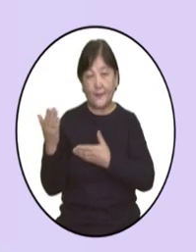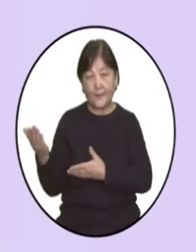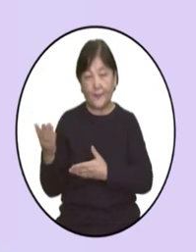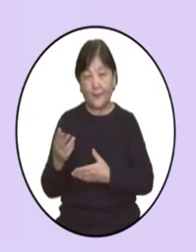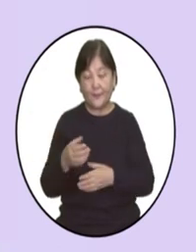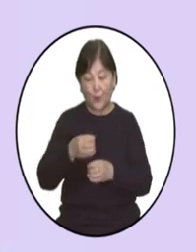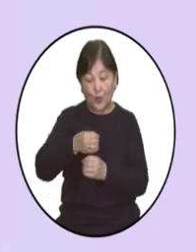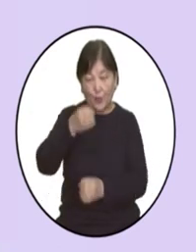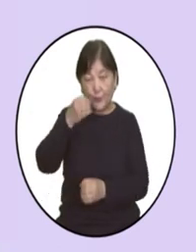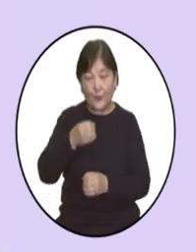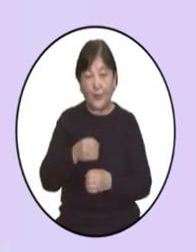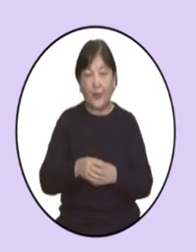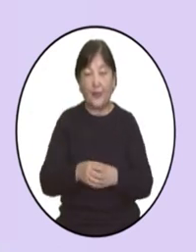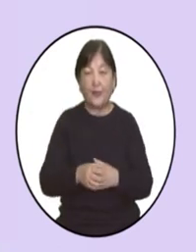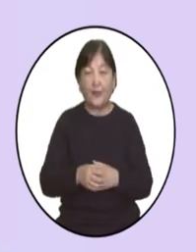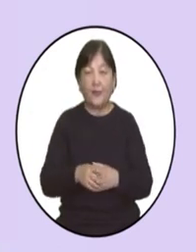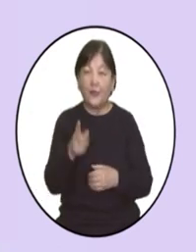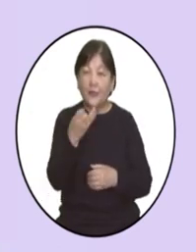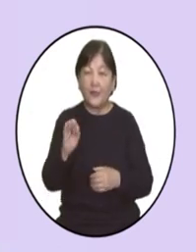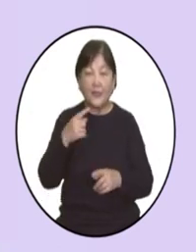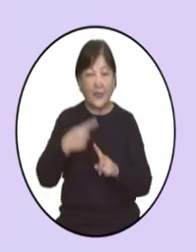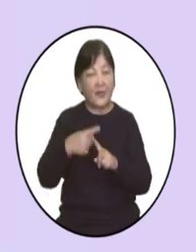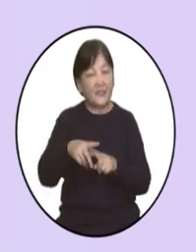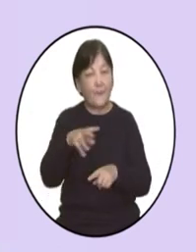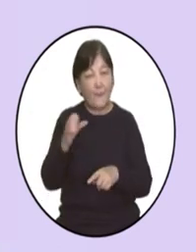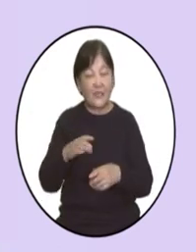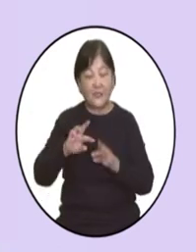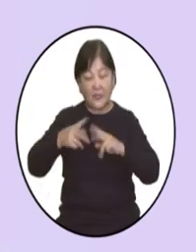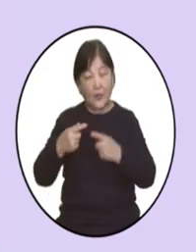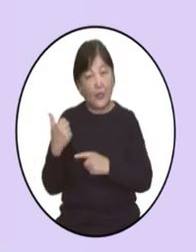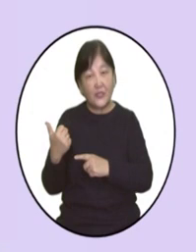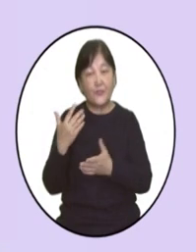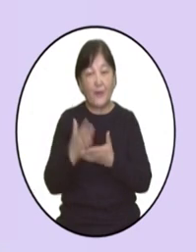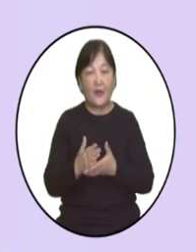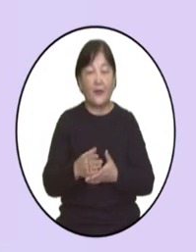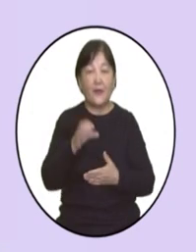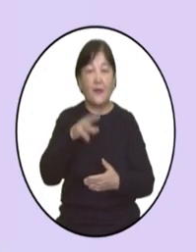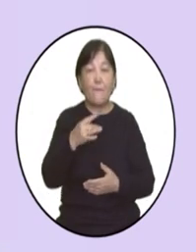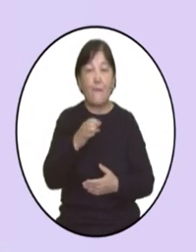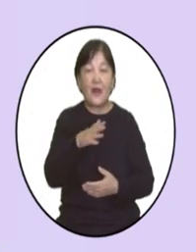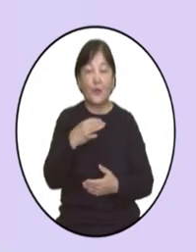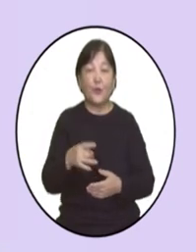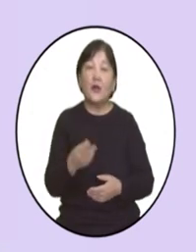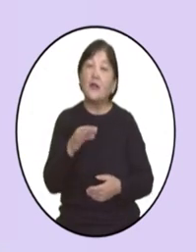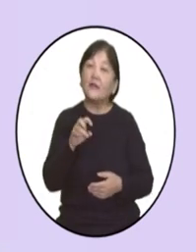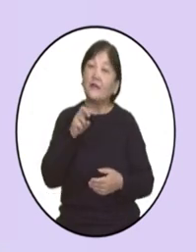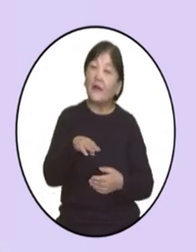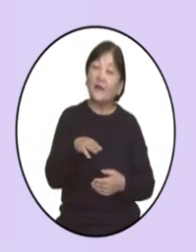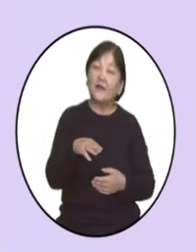дээр хий нэмэгдсэн мас нь ингэж өгөгдсөн байхан температур даралт